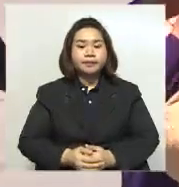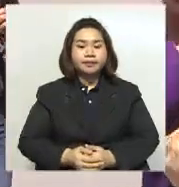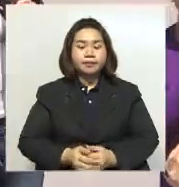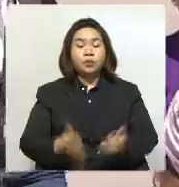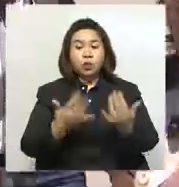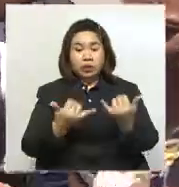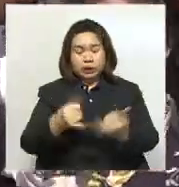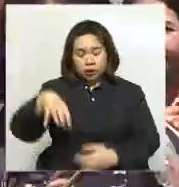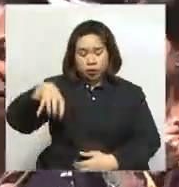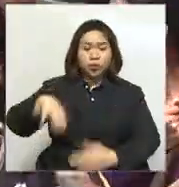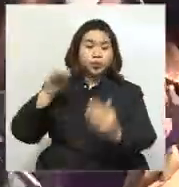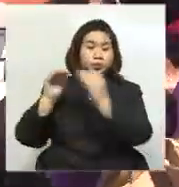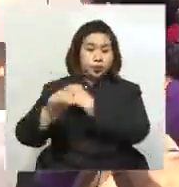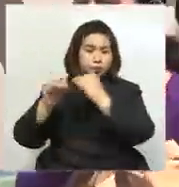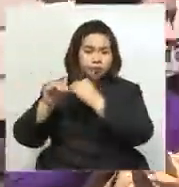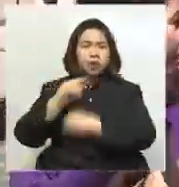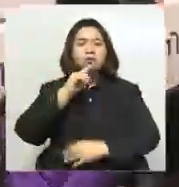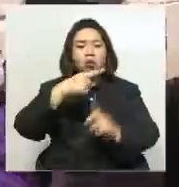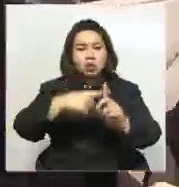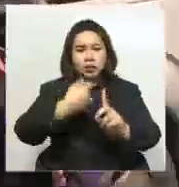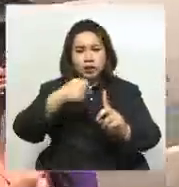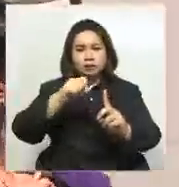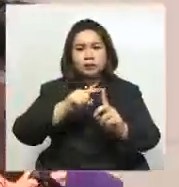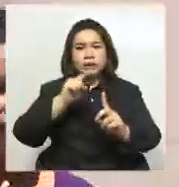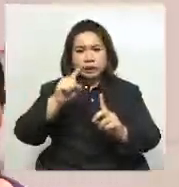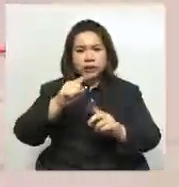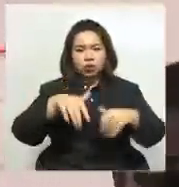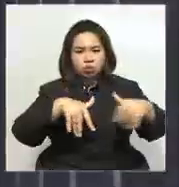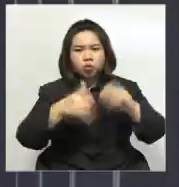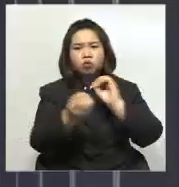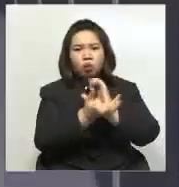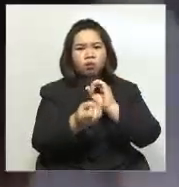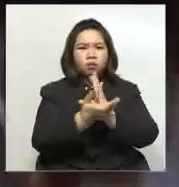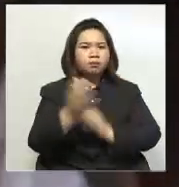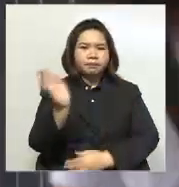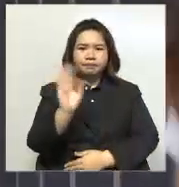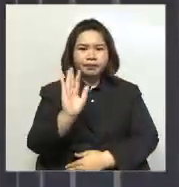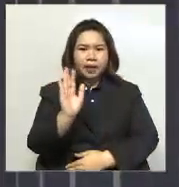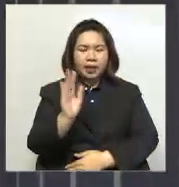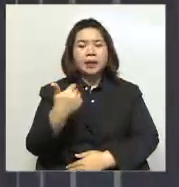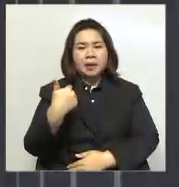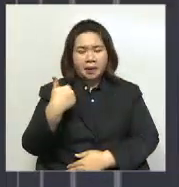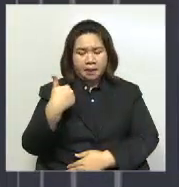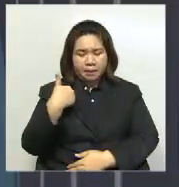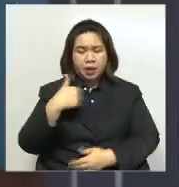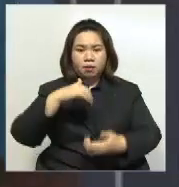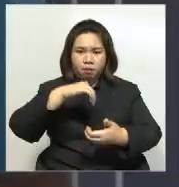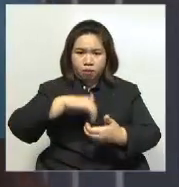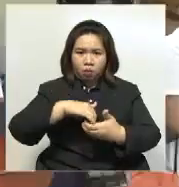ทั้งนี้กรมการขนส่งทางบกมั่นใจนะคะว่าวันที่1ตุลาคมประชาชนจะไม่ได้รับผลกระทบเนื่องจากได้ร่วมกับทั้งขส